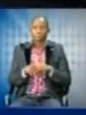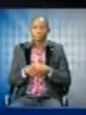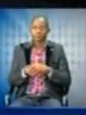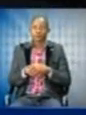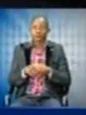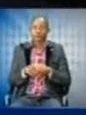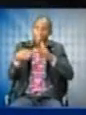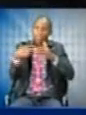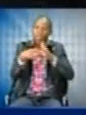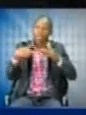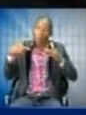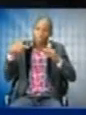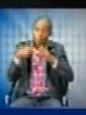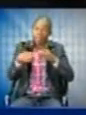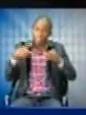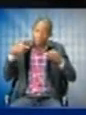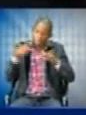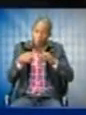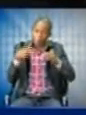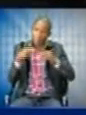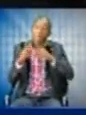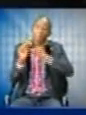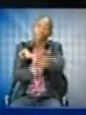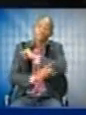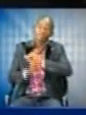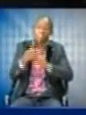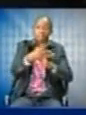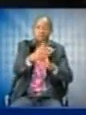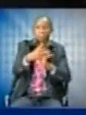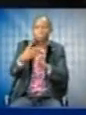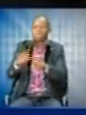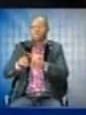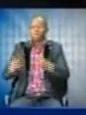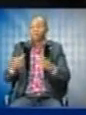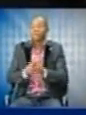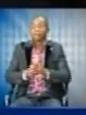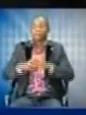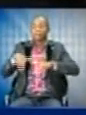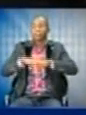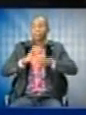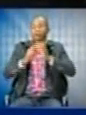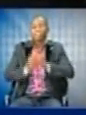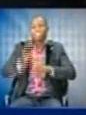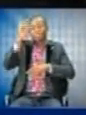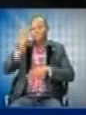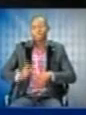Ça a soulevé beaucoup dans la province de Bandundu, la province du Kassai, Katanga.